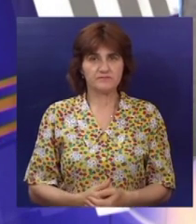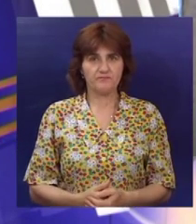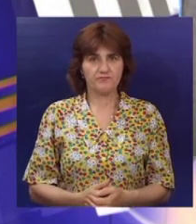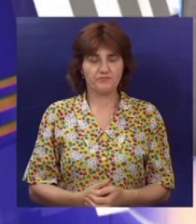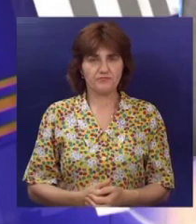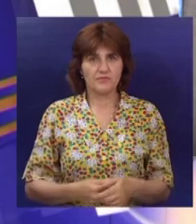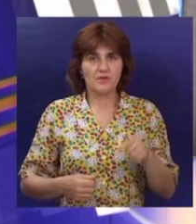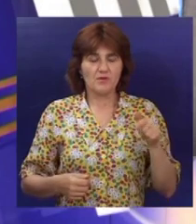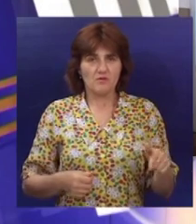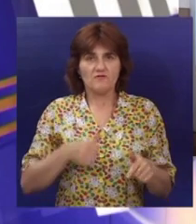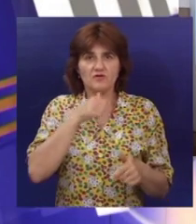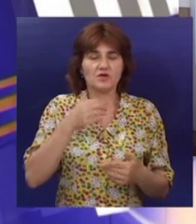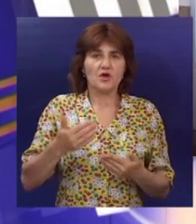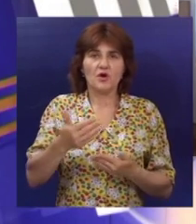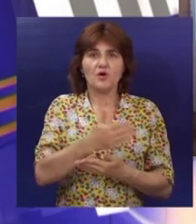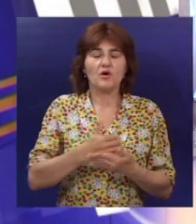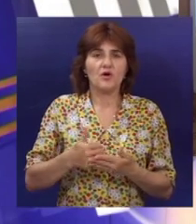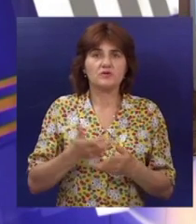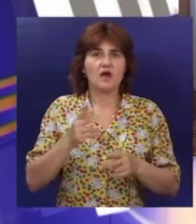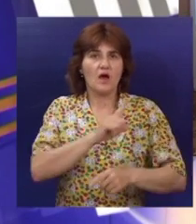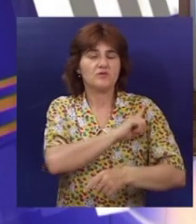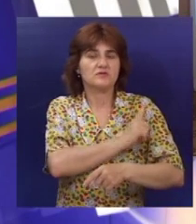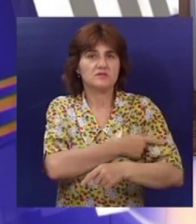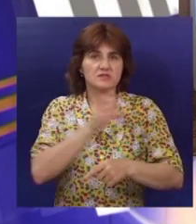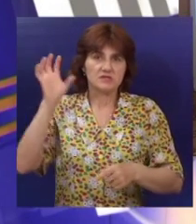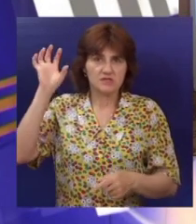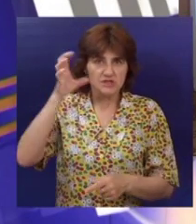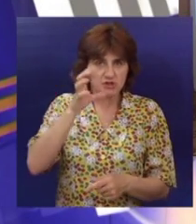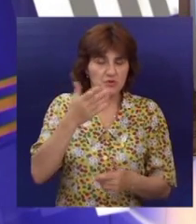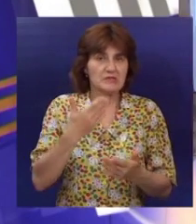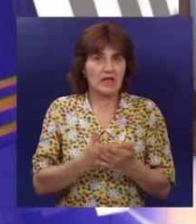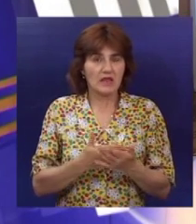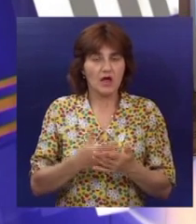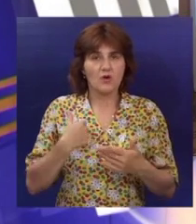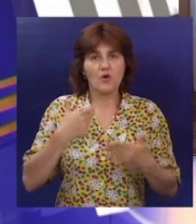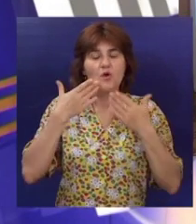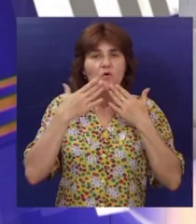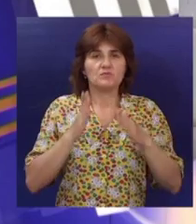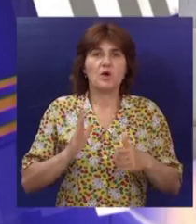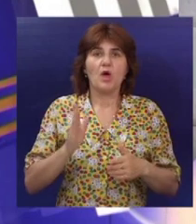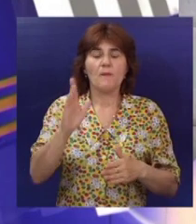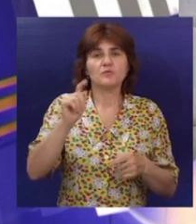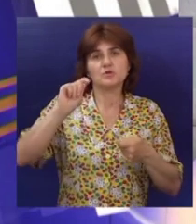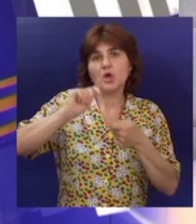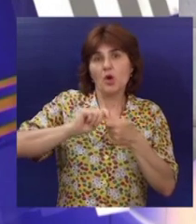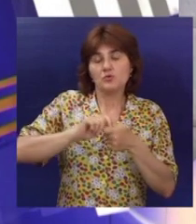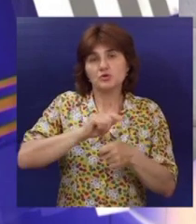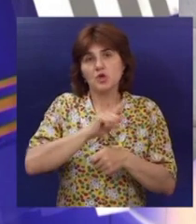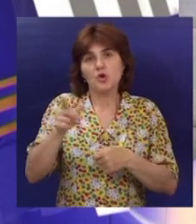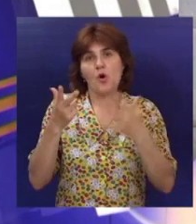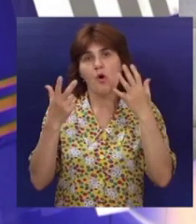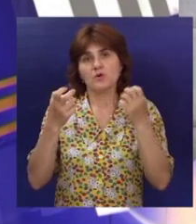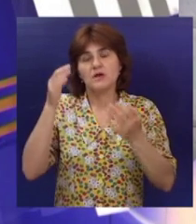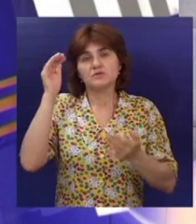rezultate. Realizacijom projekta korišćenja geotermalne energije Kolevka će rešiti grejanje objekta, čime se očekuje ušteda i